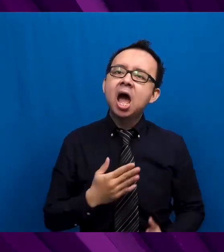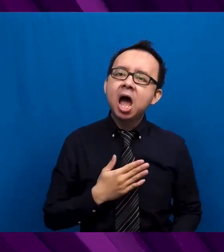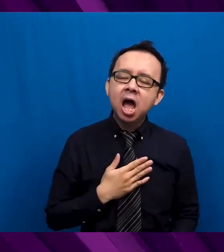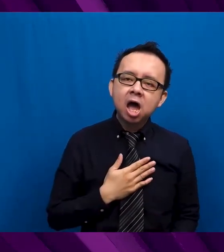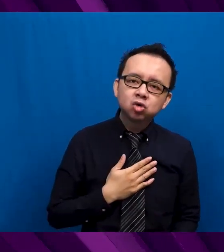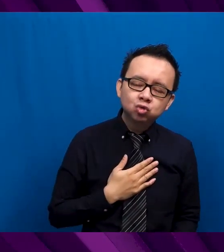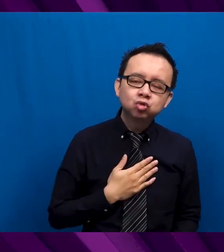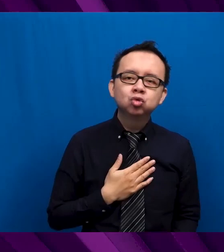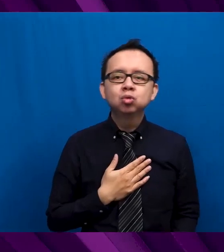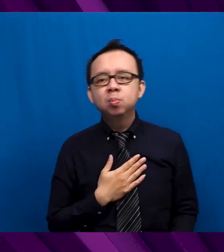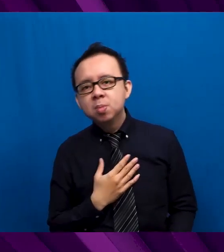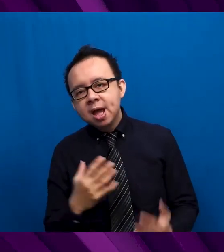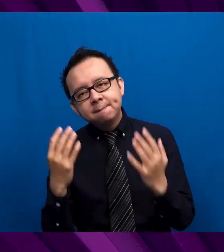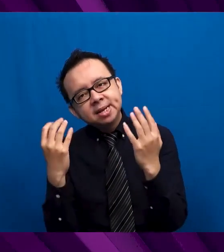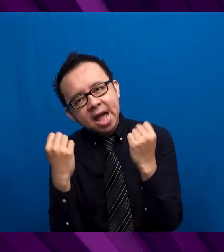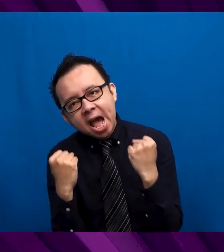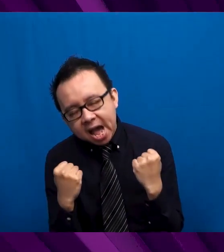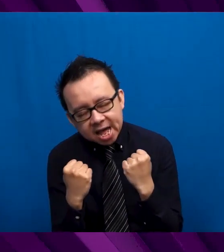dan aku